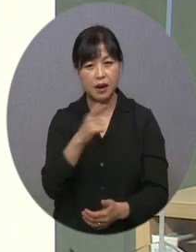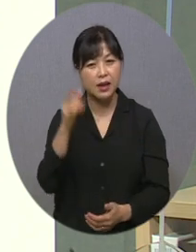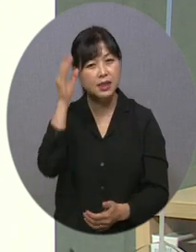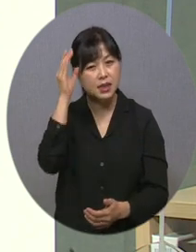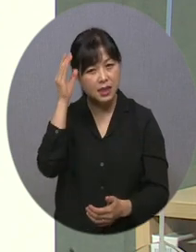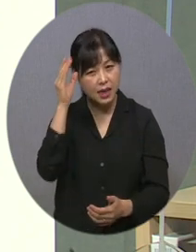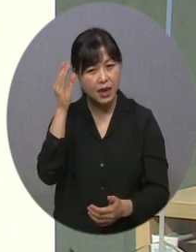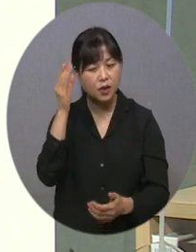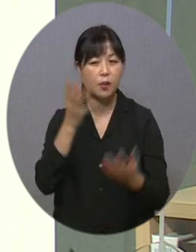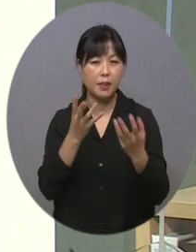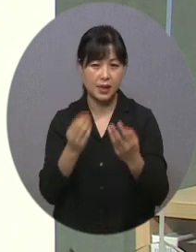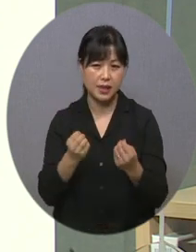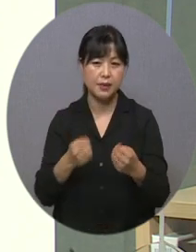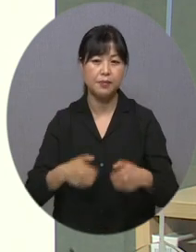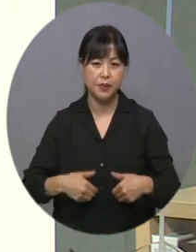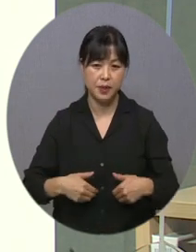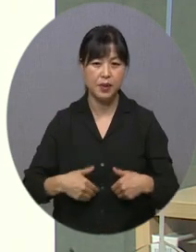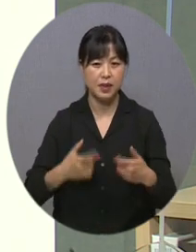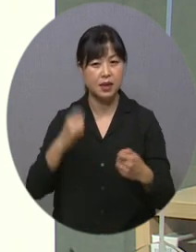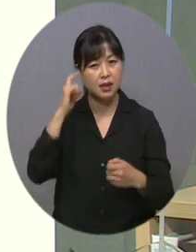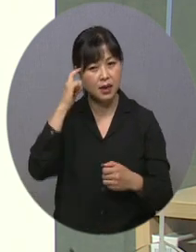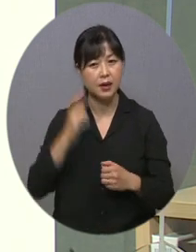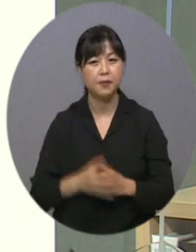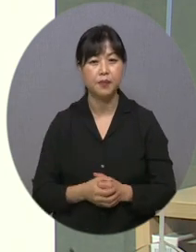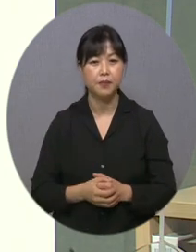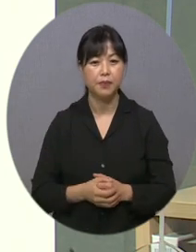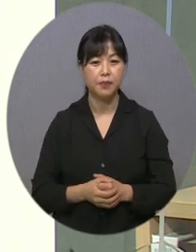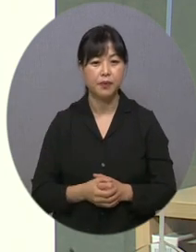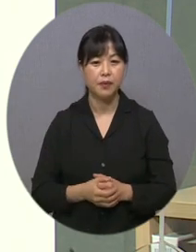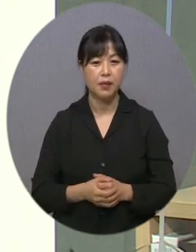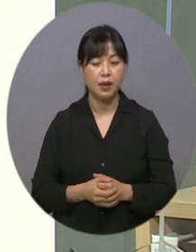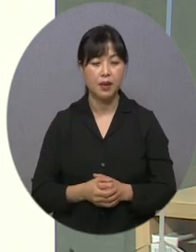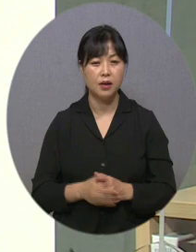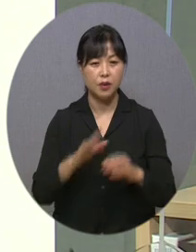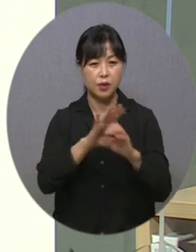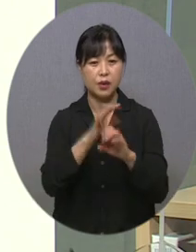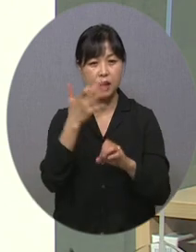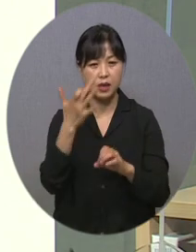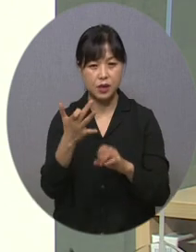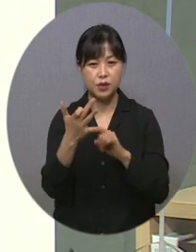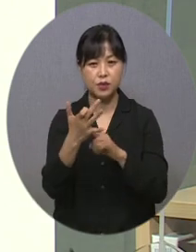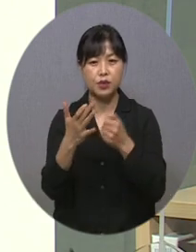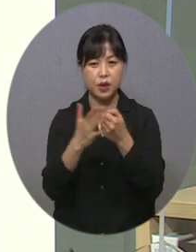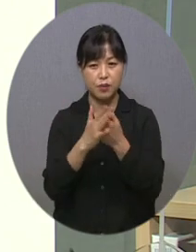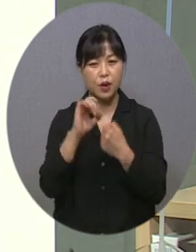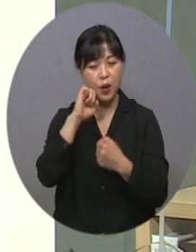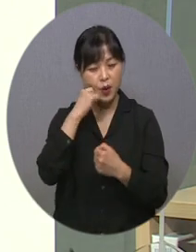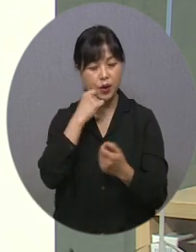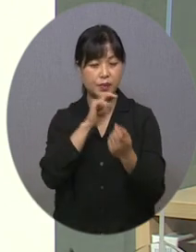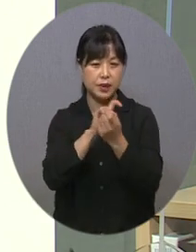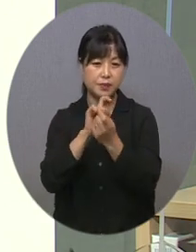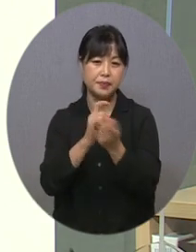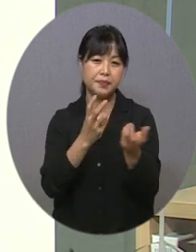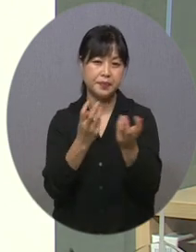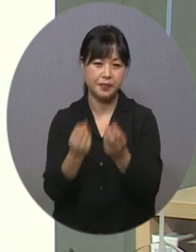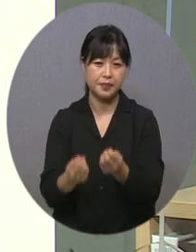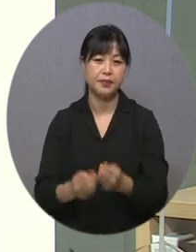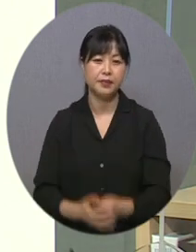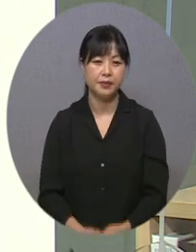많다 하는 것도 한편으로 생각을 해야 할 것 같습니다. 우리가 코로나19 사태로 어려움을 겪고